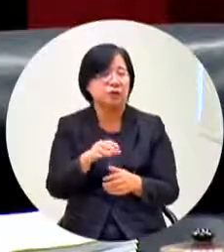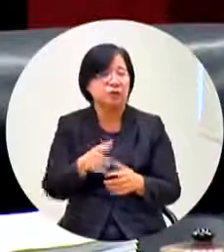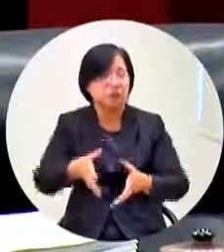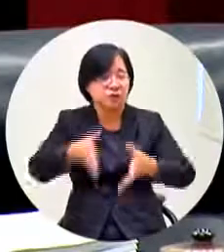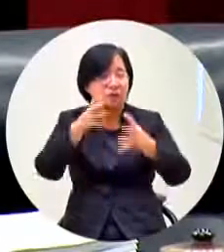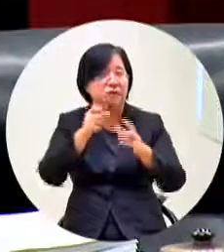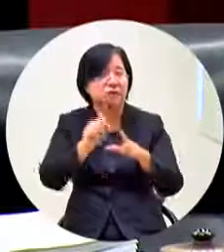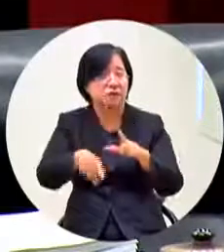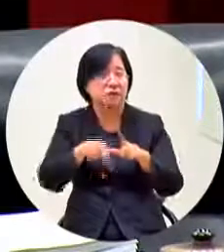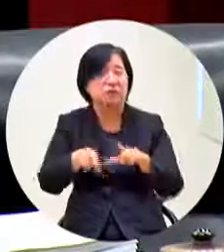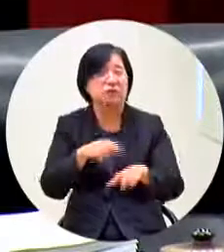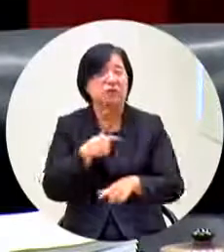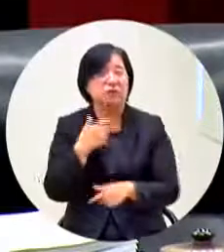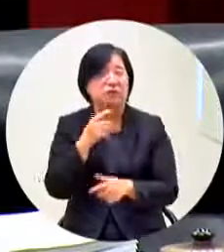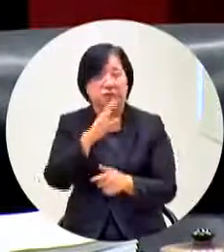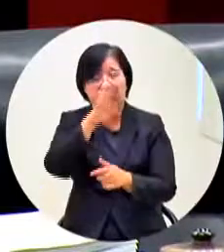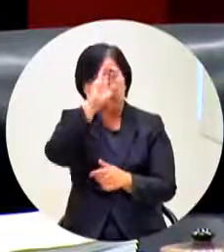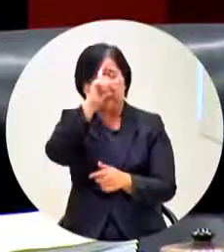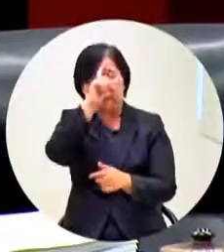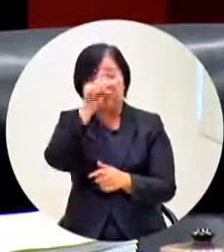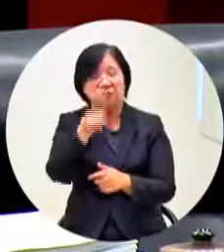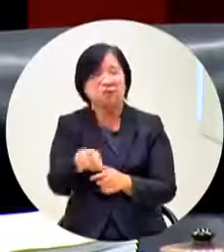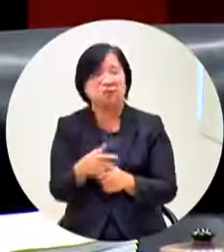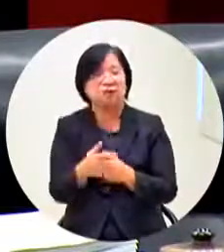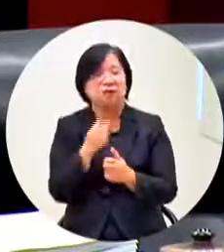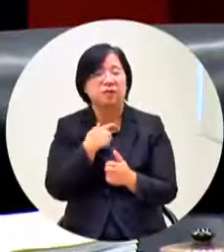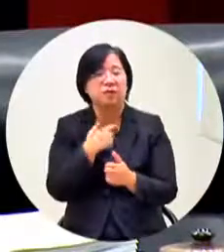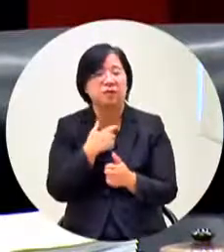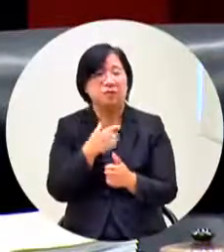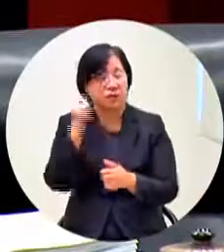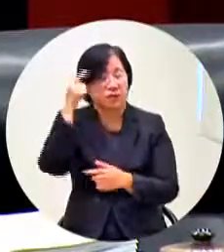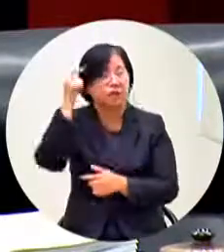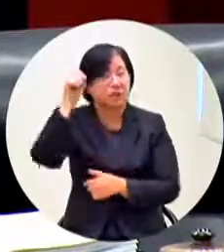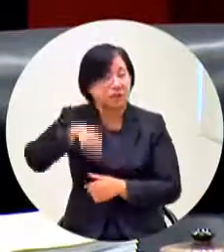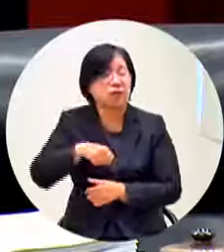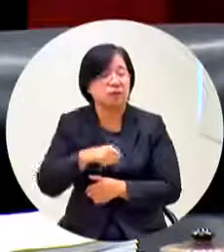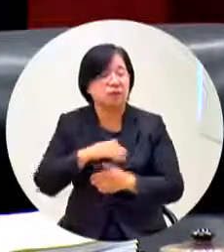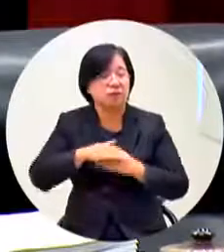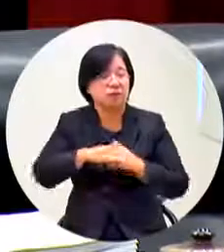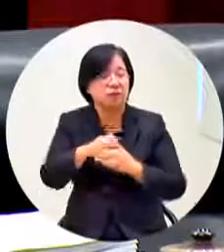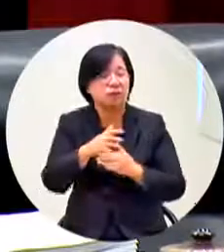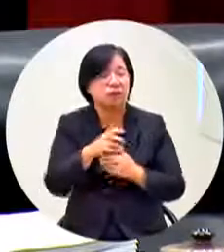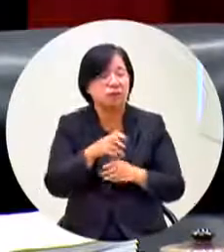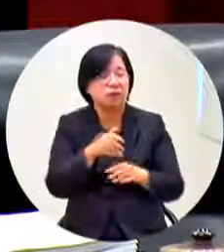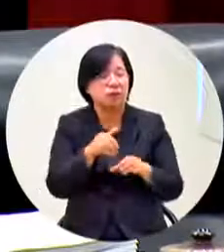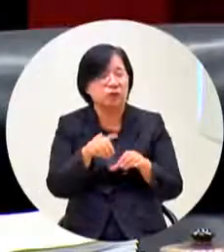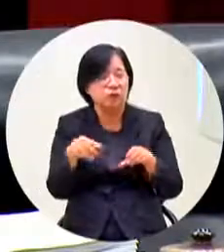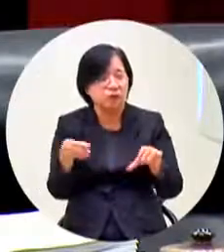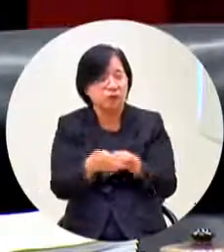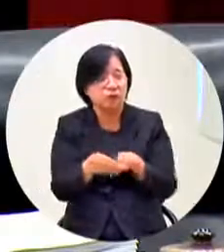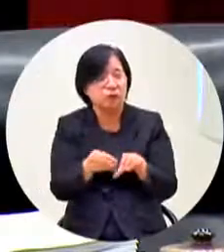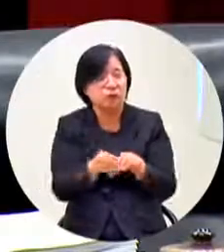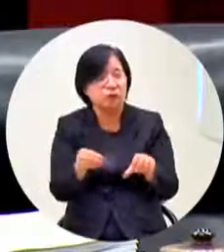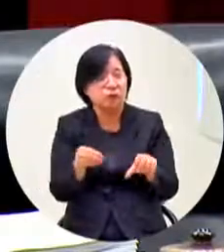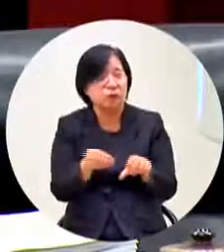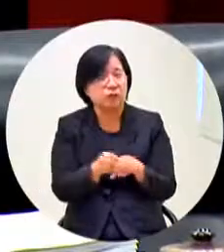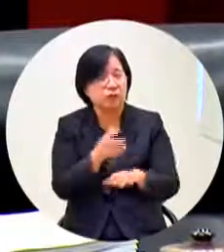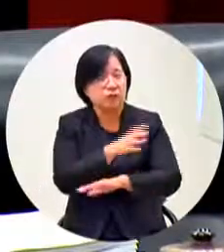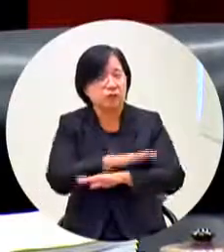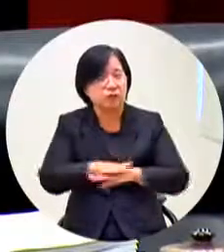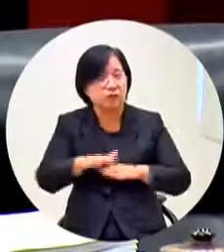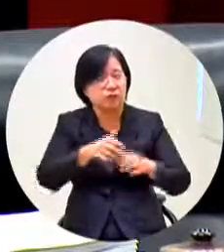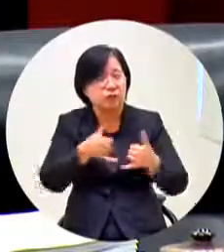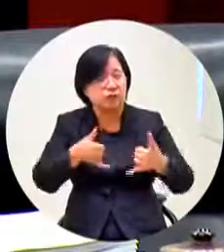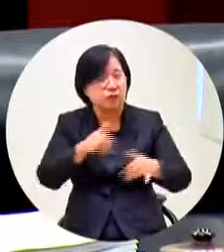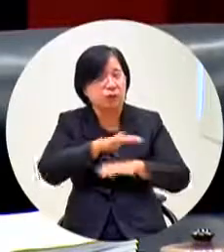后来我们去跟他拜托，他也同意让我们铺了，所以现在那条路水沟也做了，路面也铺了，很